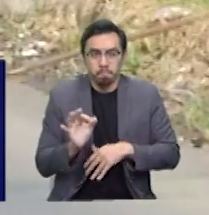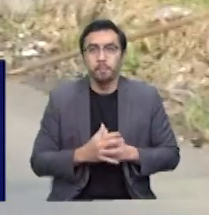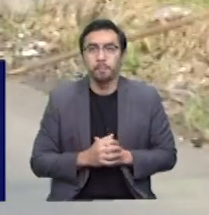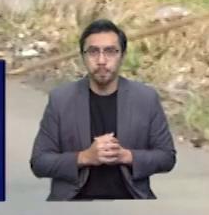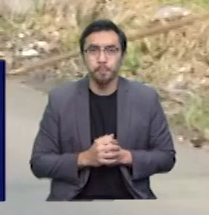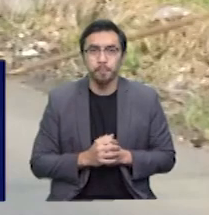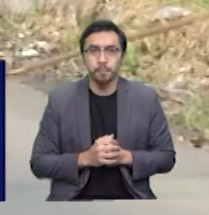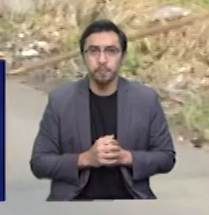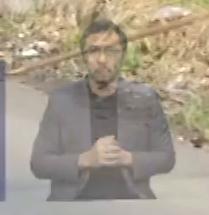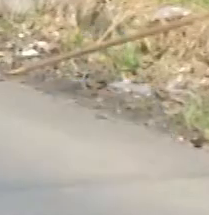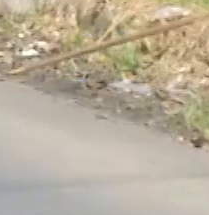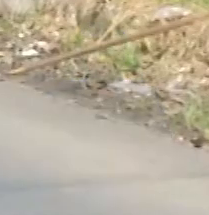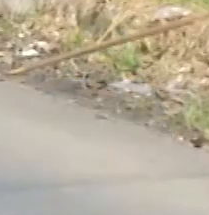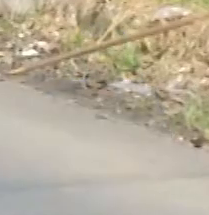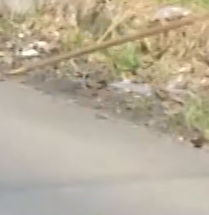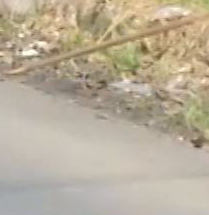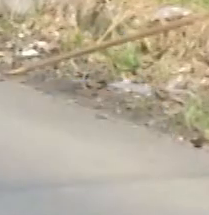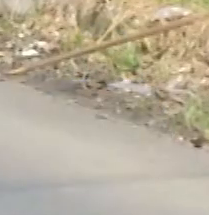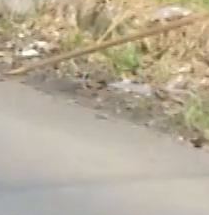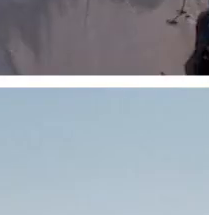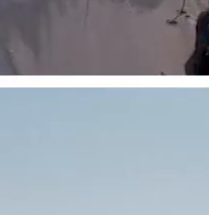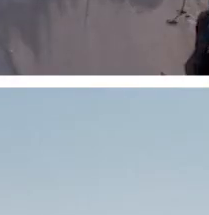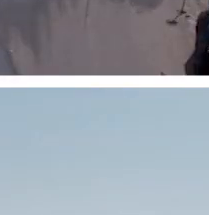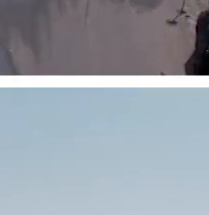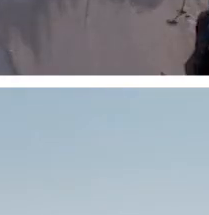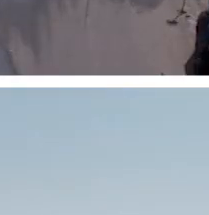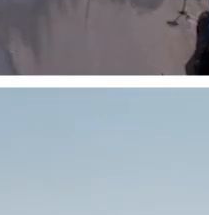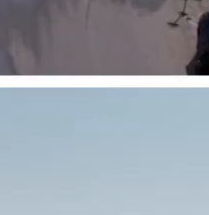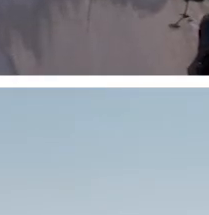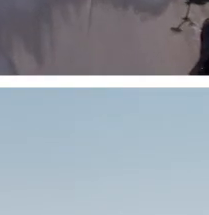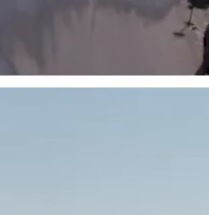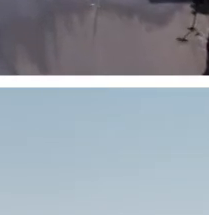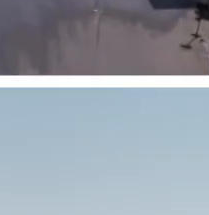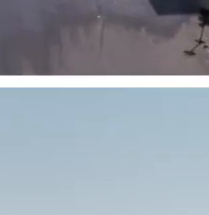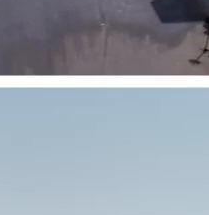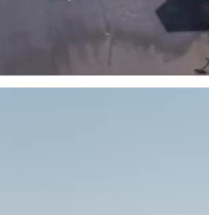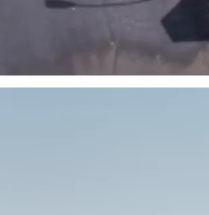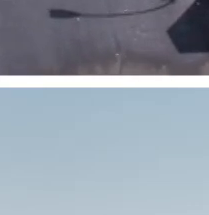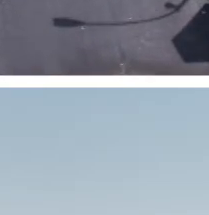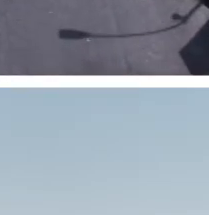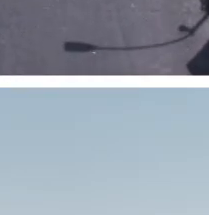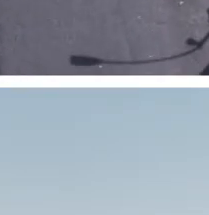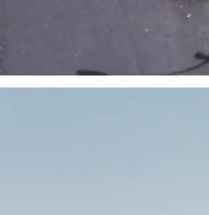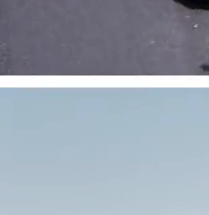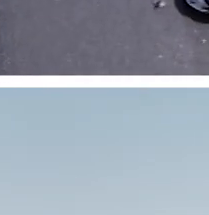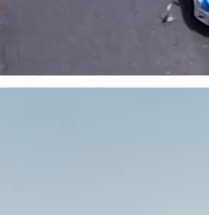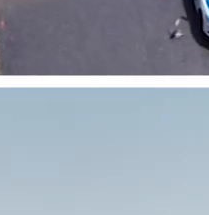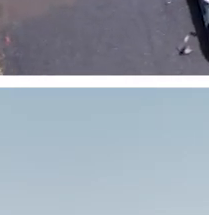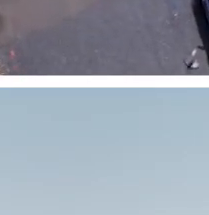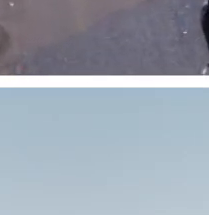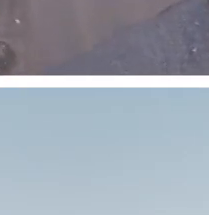ini. Mengingat memasuki malam pergantian tahun malam nanti, jalur wisata Puncak ini